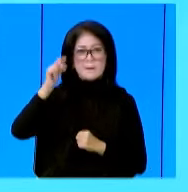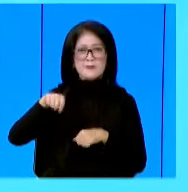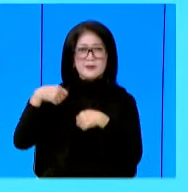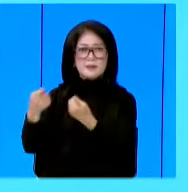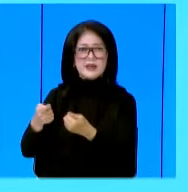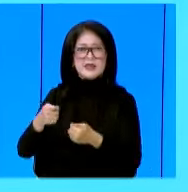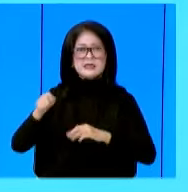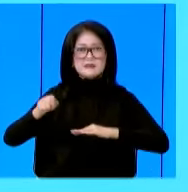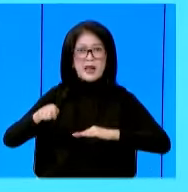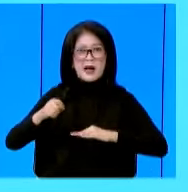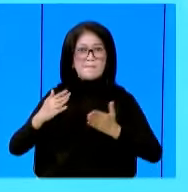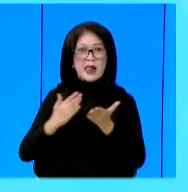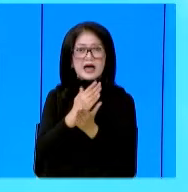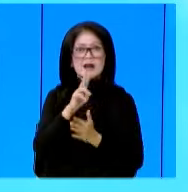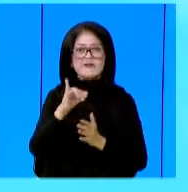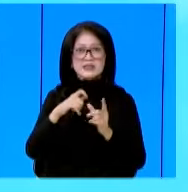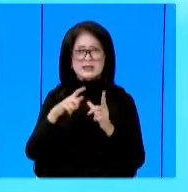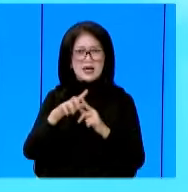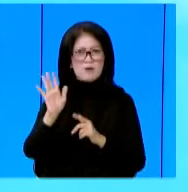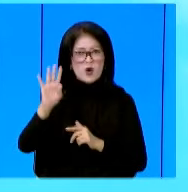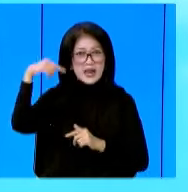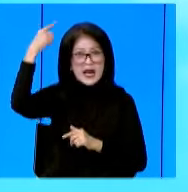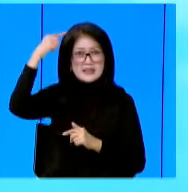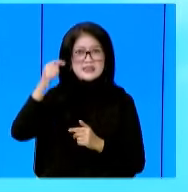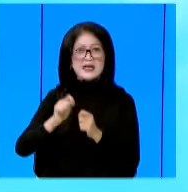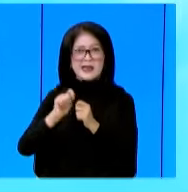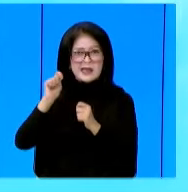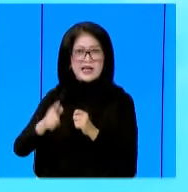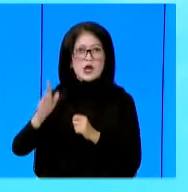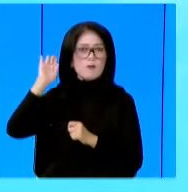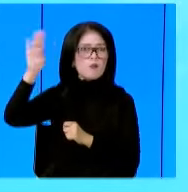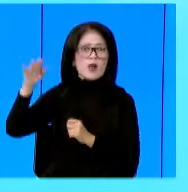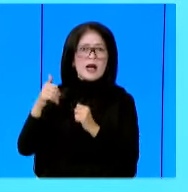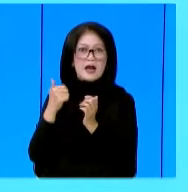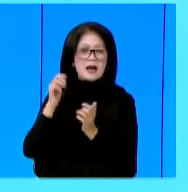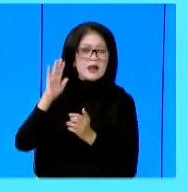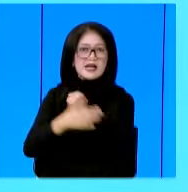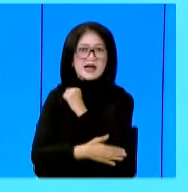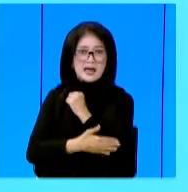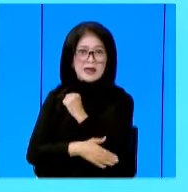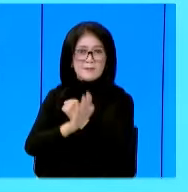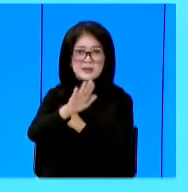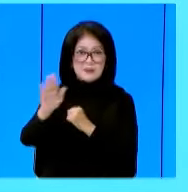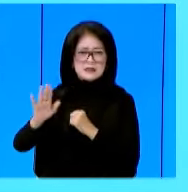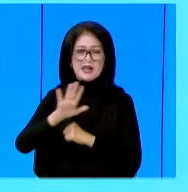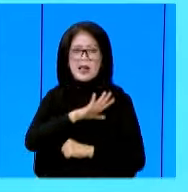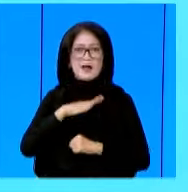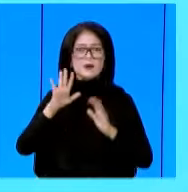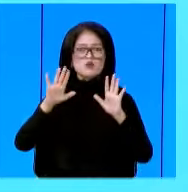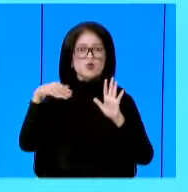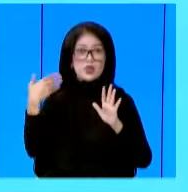sanksi pelanggaran visa non-haji. Selain denda dan dipulangkan ke negara asal, pelanggar dilarang masuk Arab Saudi selama 10